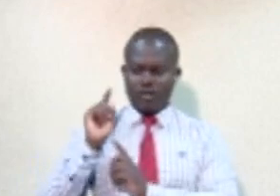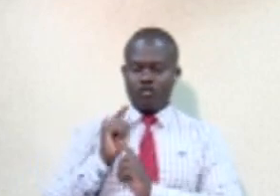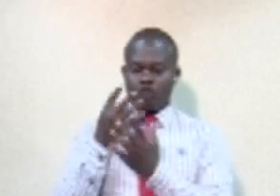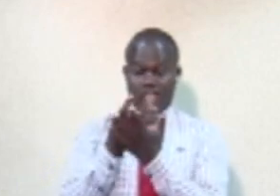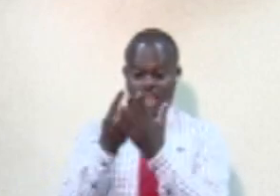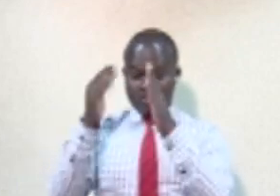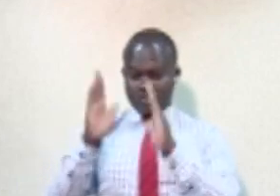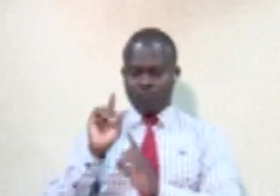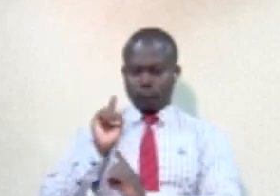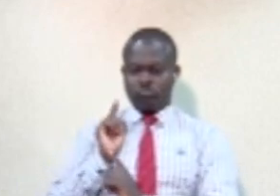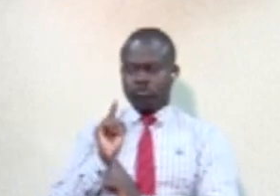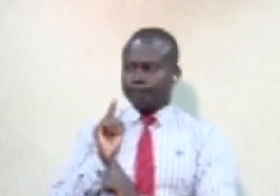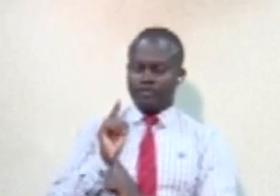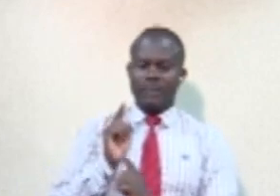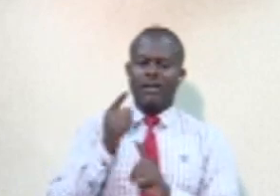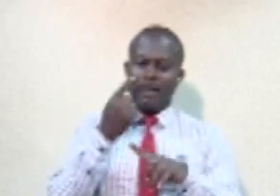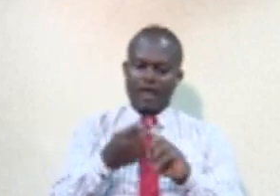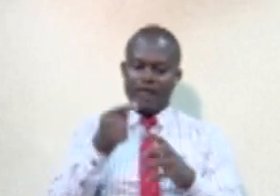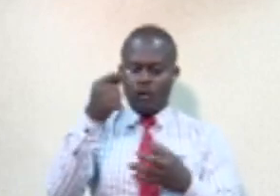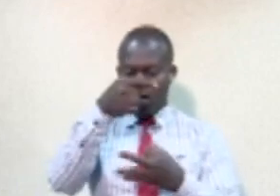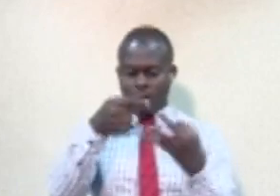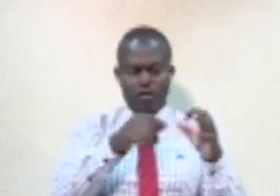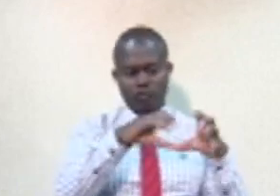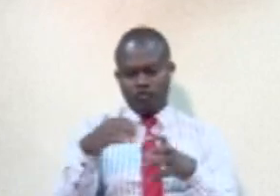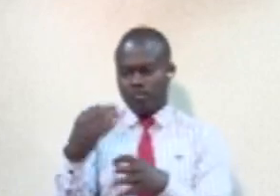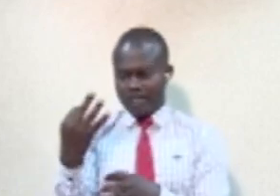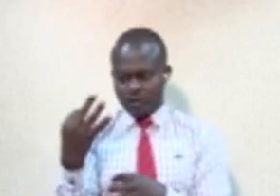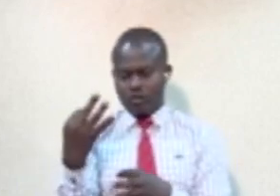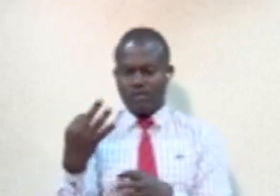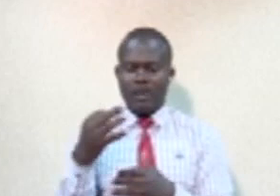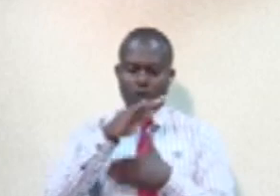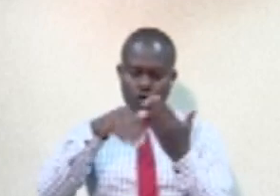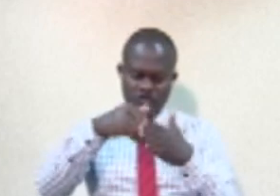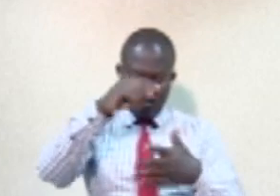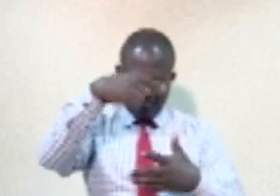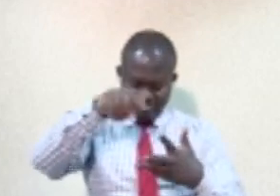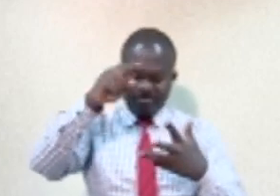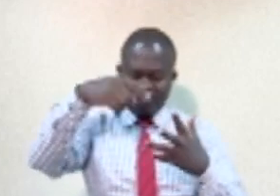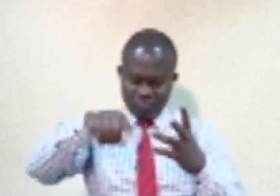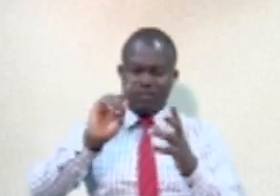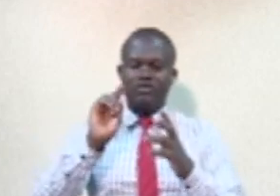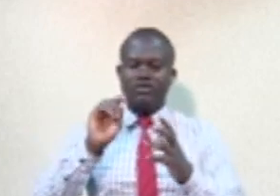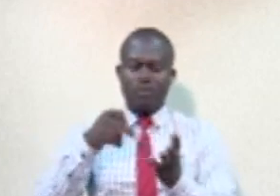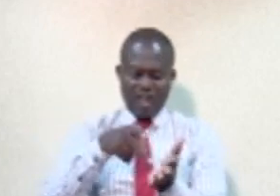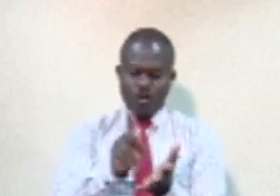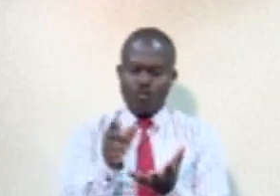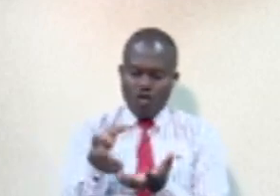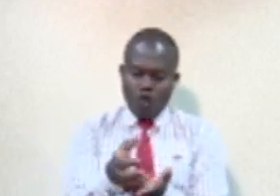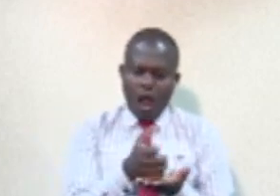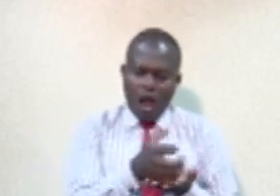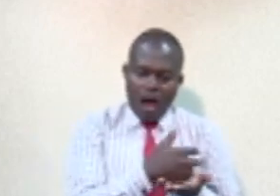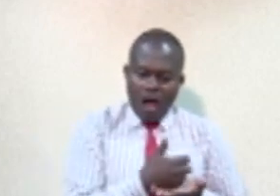abacungagereza ariko abo bose mu by'ukuri barahaha badahenzwe cyane